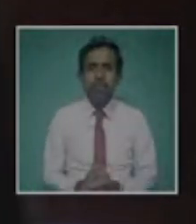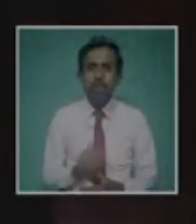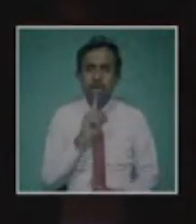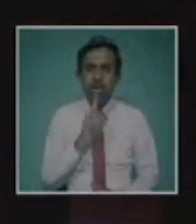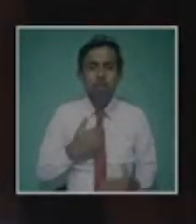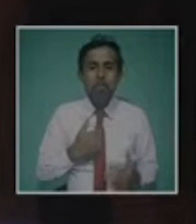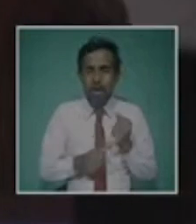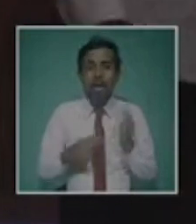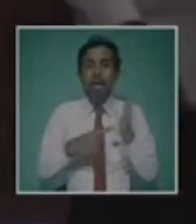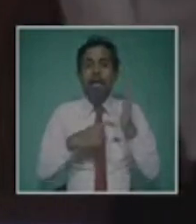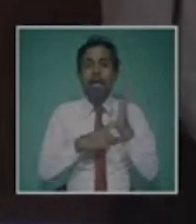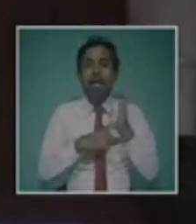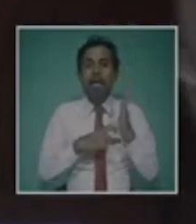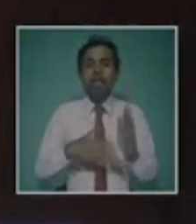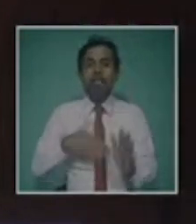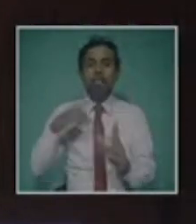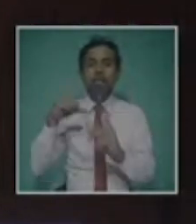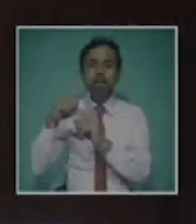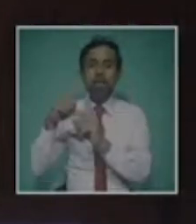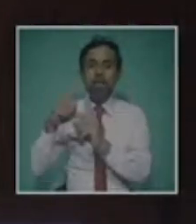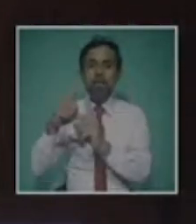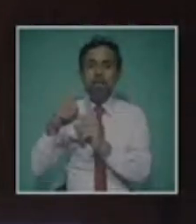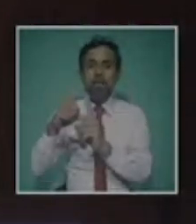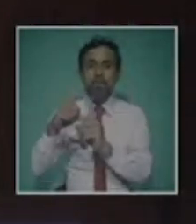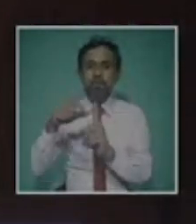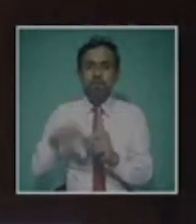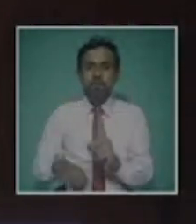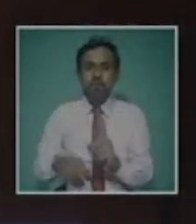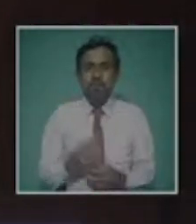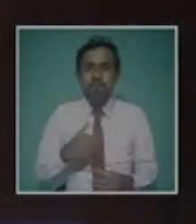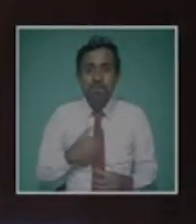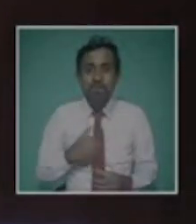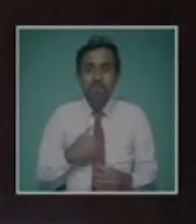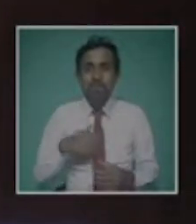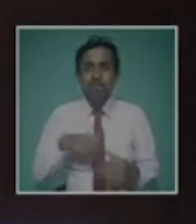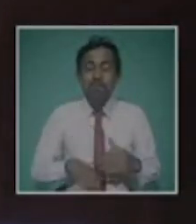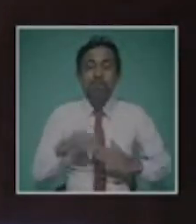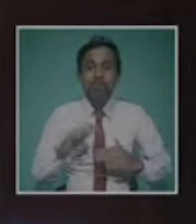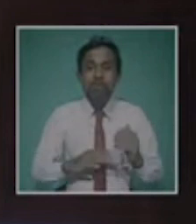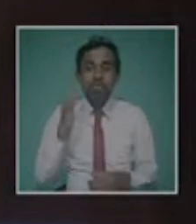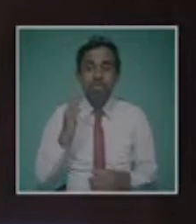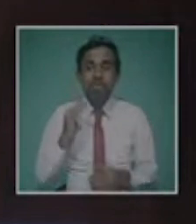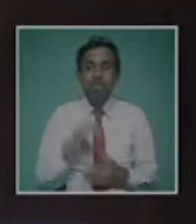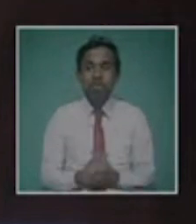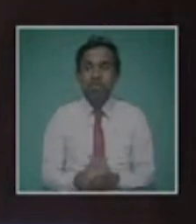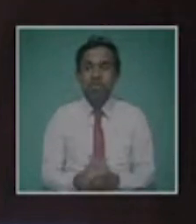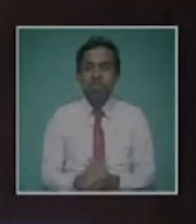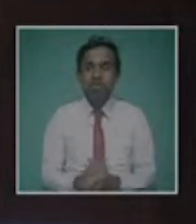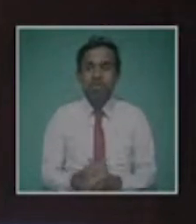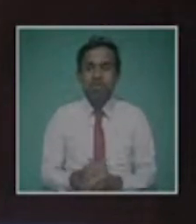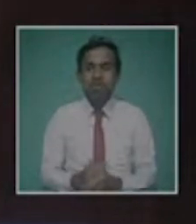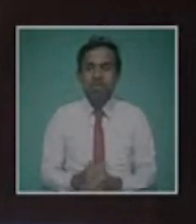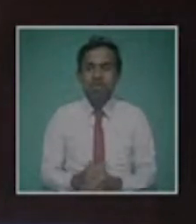திருவண்ணாமலை மாவட்டத்தில் கூட இன்று இந்த போதைப் பொருட்களினுடைய பாவனை இன்று அதிகரித்து செல்லுகின்றன. குறிப்பாக இன்று சிறார்களை குறிவைத்து